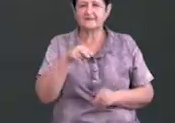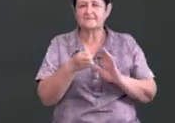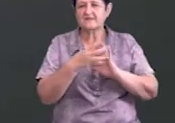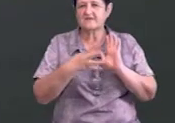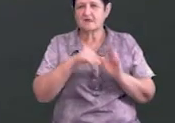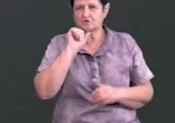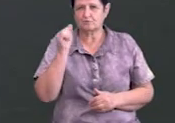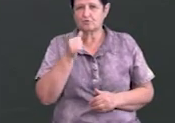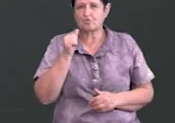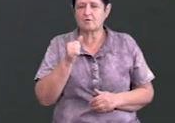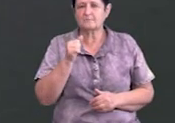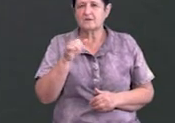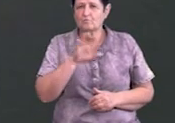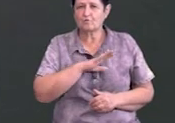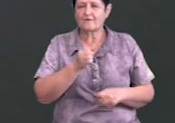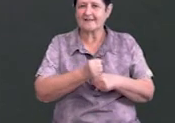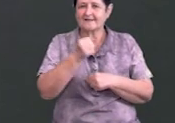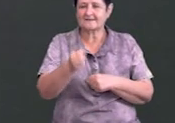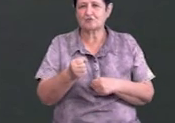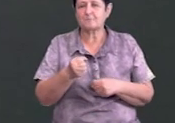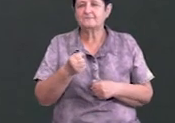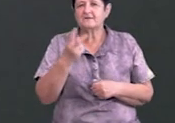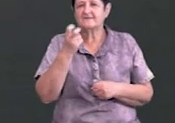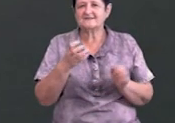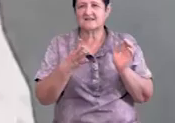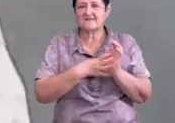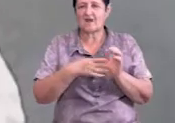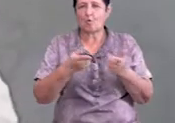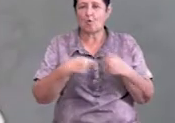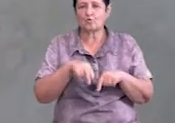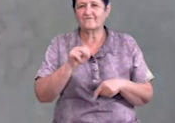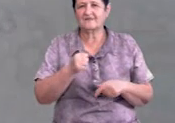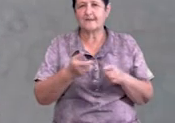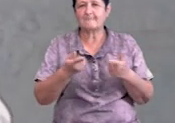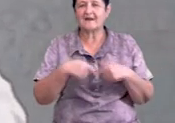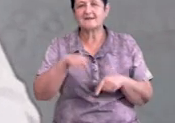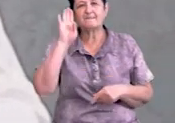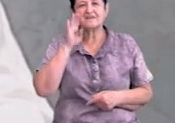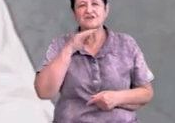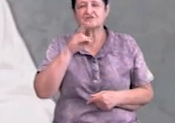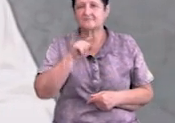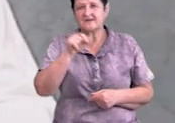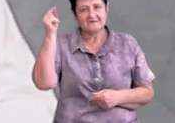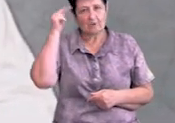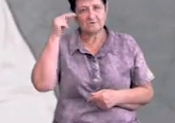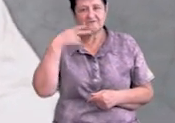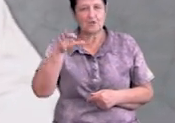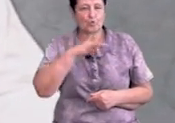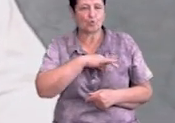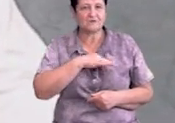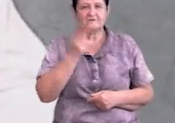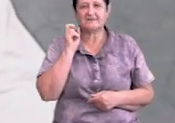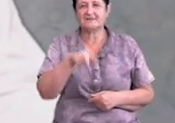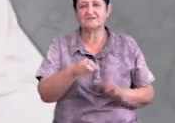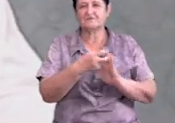році Анатолій Гунько був кандидатом по 209 округу від партії «Батьківщина». За освітою він юрист. У